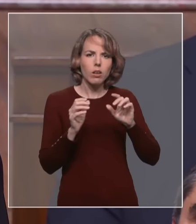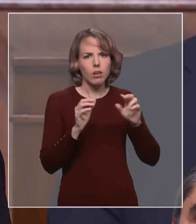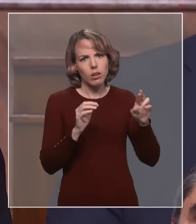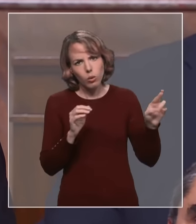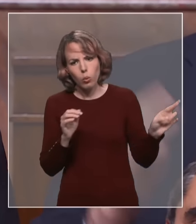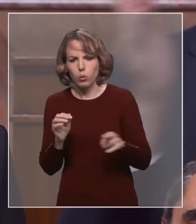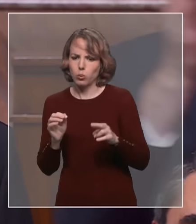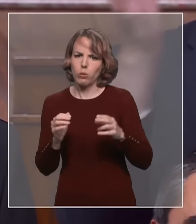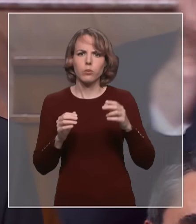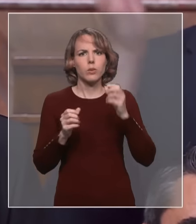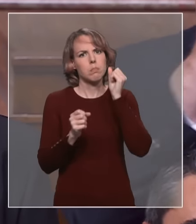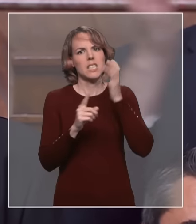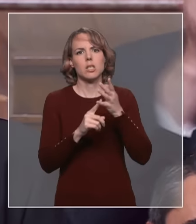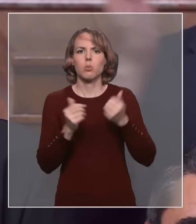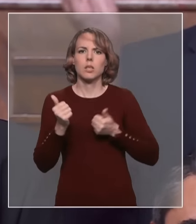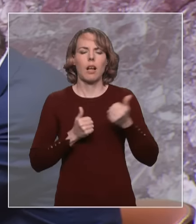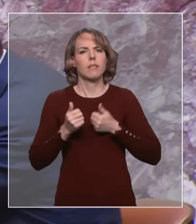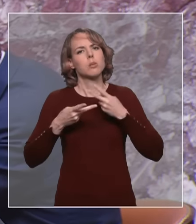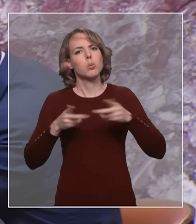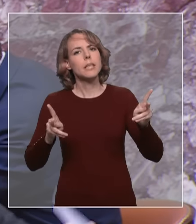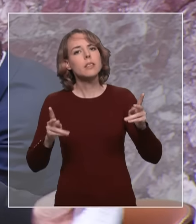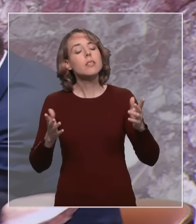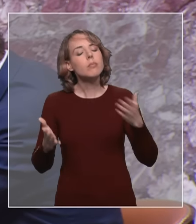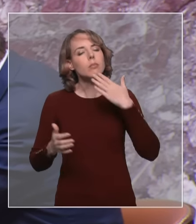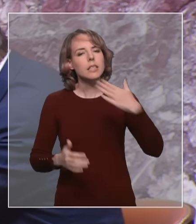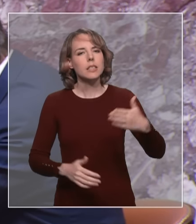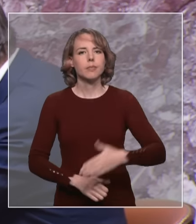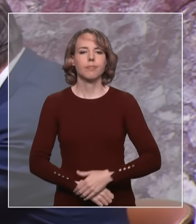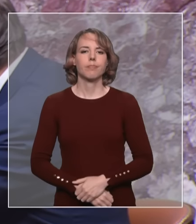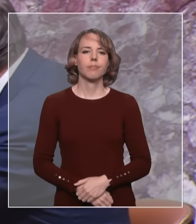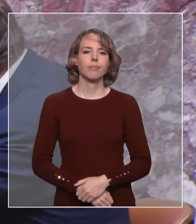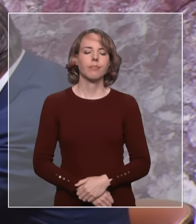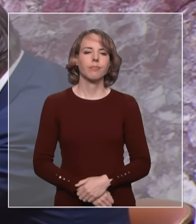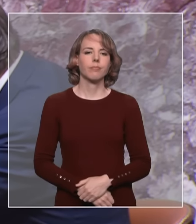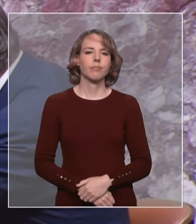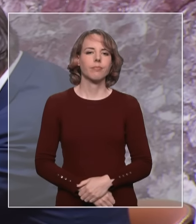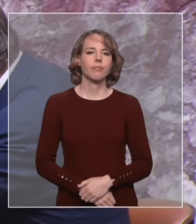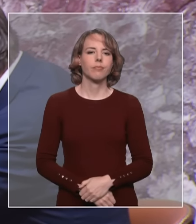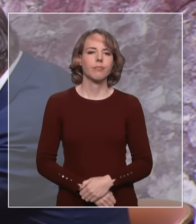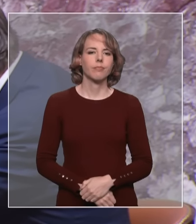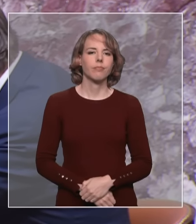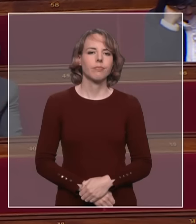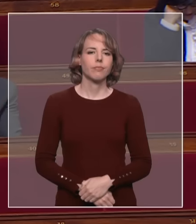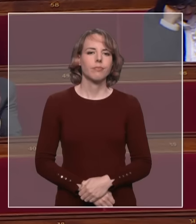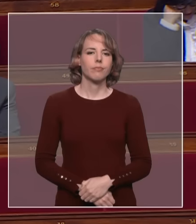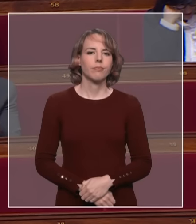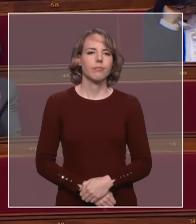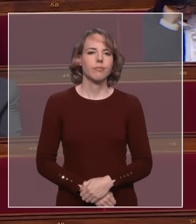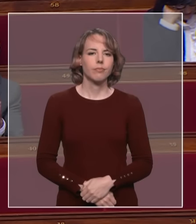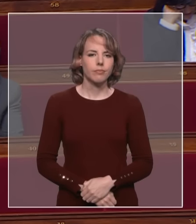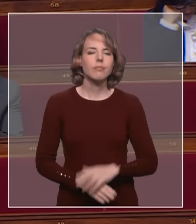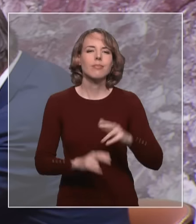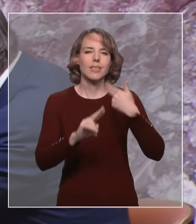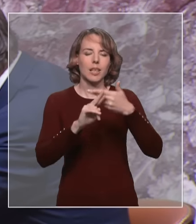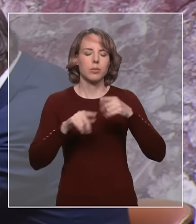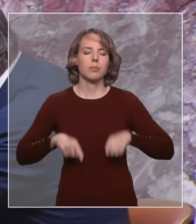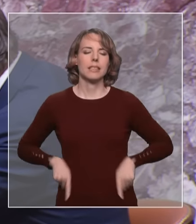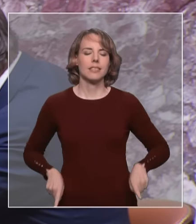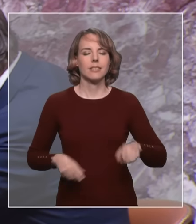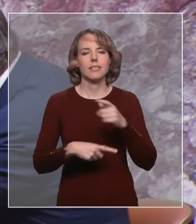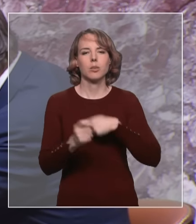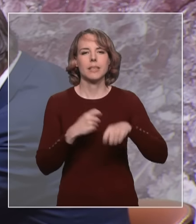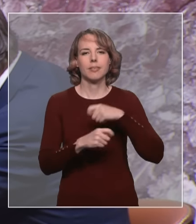vous remercie. Je vous remercie. La parole est à Monsieur Antoine Armand, ministre de l'Économie, des Finances et de